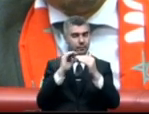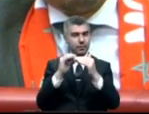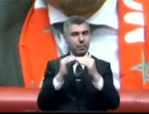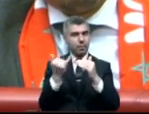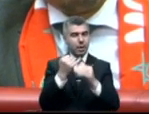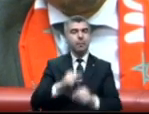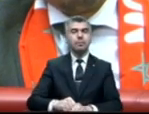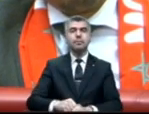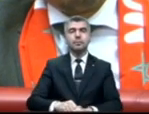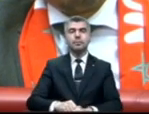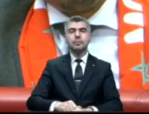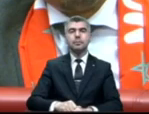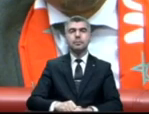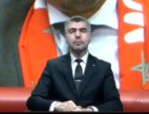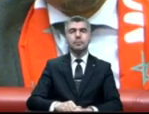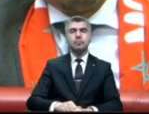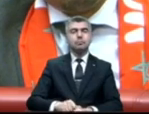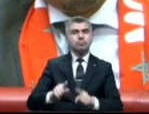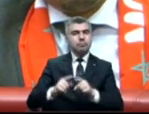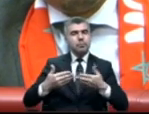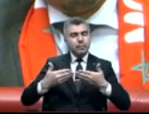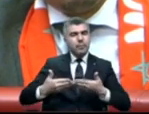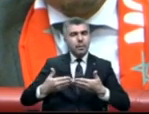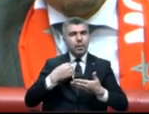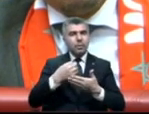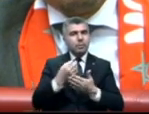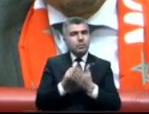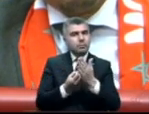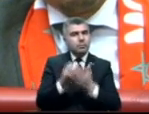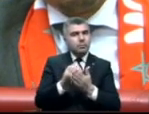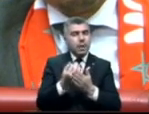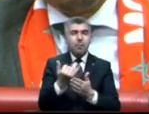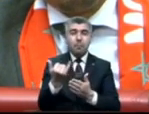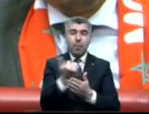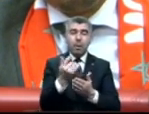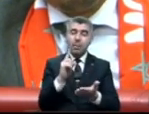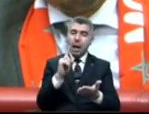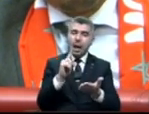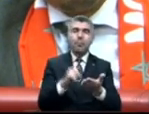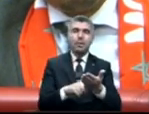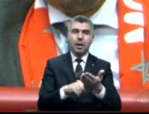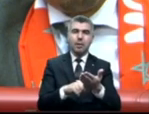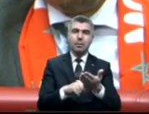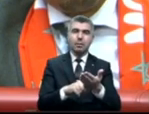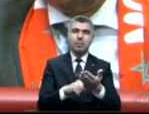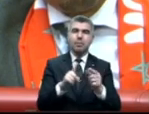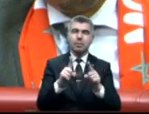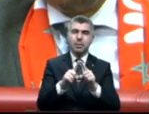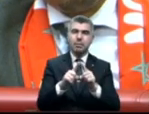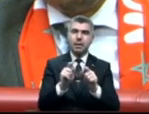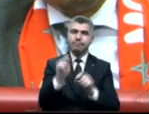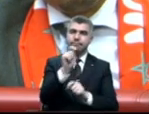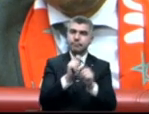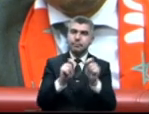هذه الأهمية. غير حنا تنقولوا كاين بعض الأمور أساسية خصها المعالجة فيما يتعلق